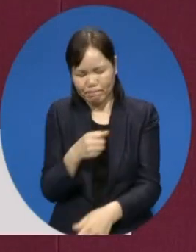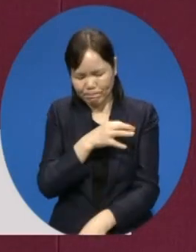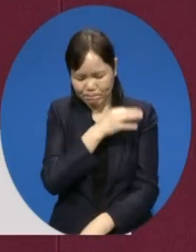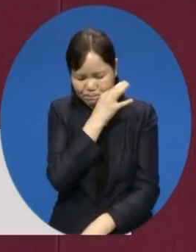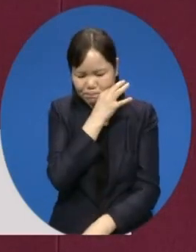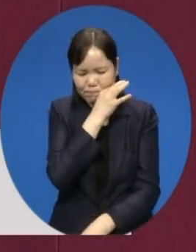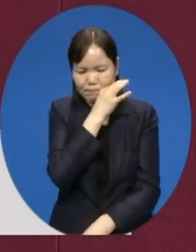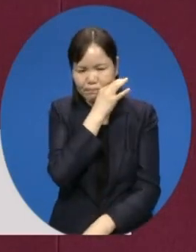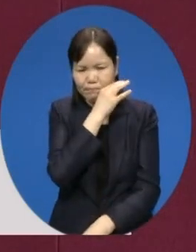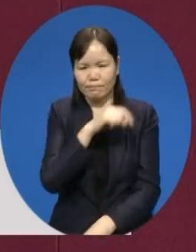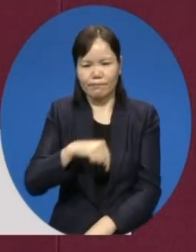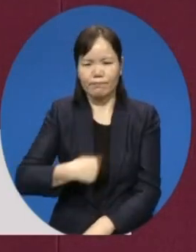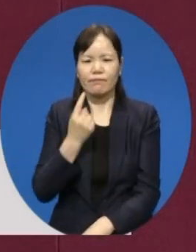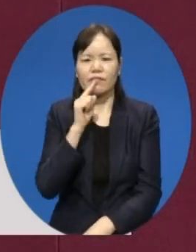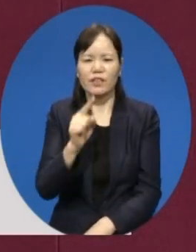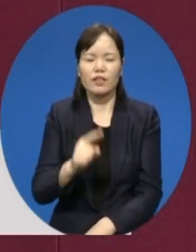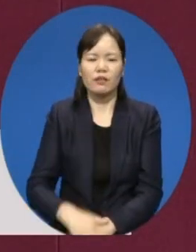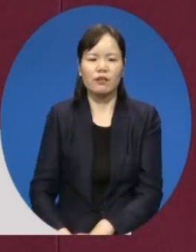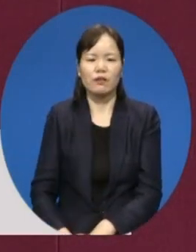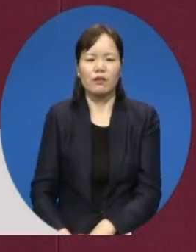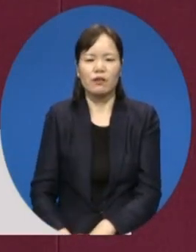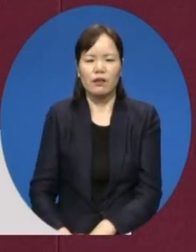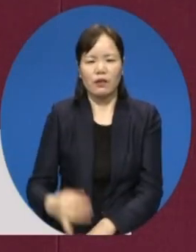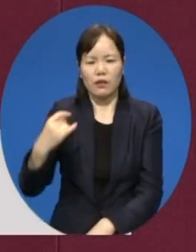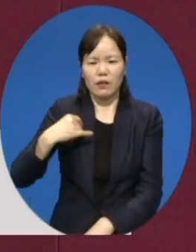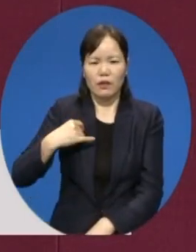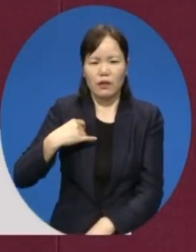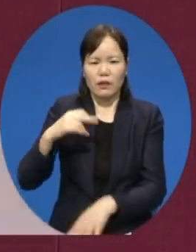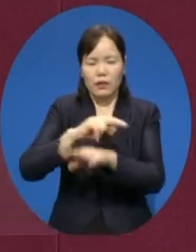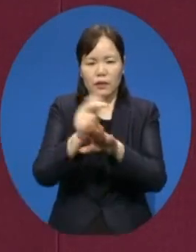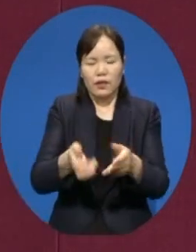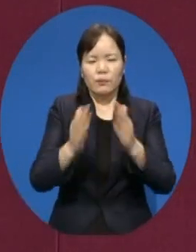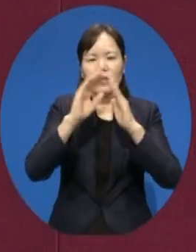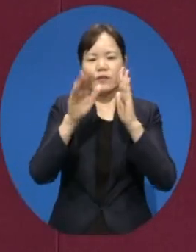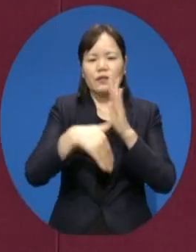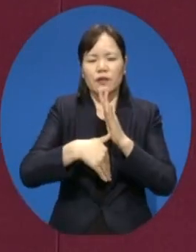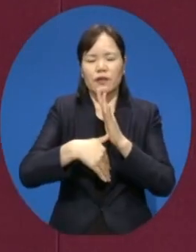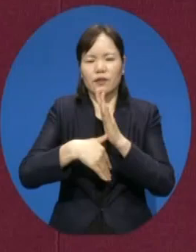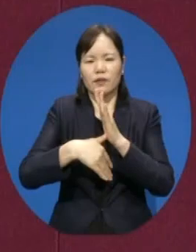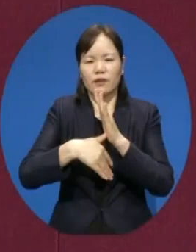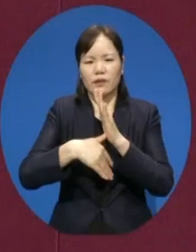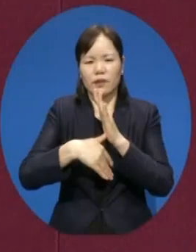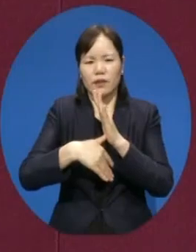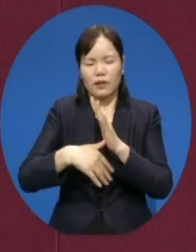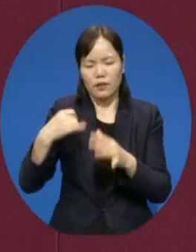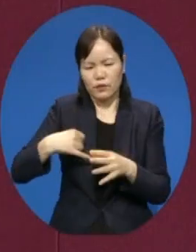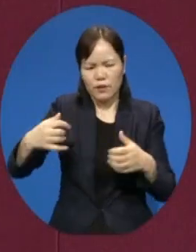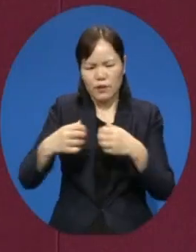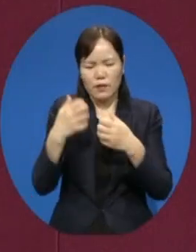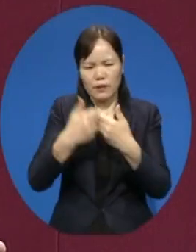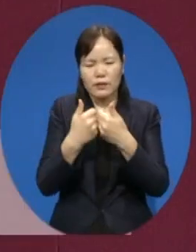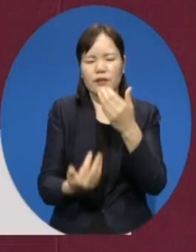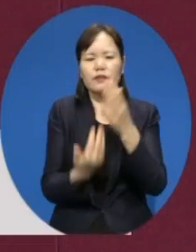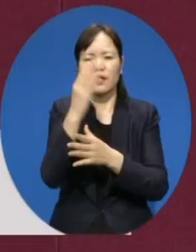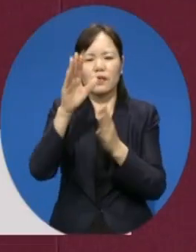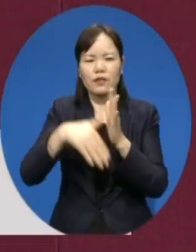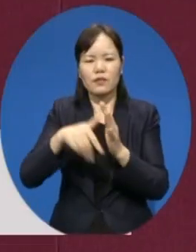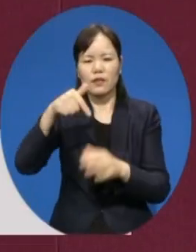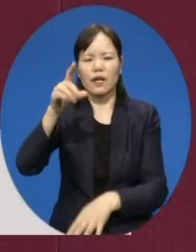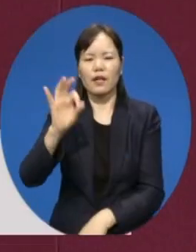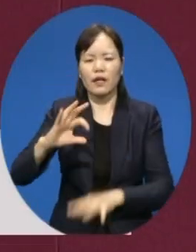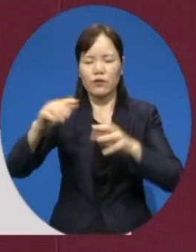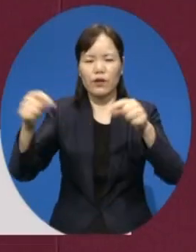자청했습니다. 사드 배치로 중국과 마찰 빚었을 때 강경화 외교부 장관, 우리의 국방 주권을 포기하고